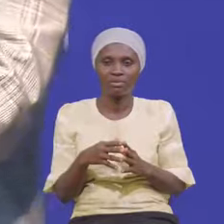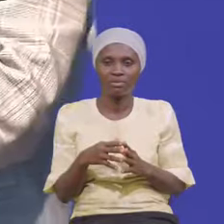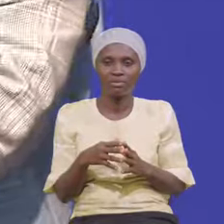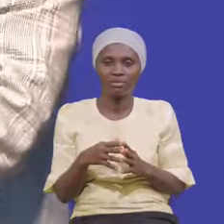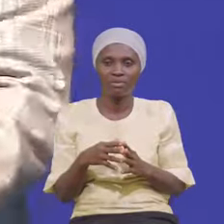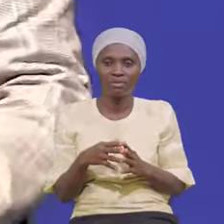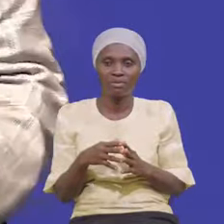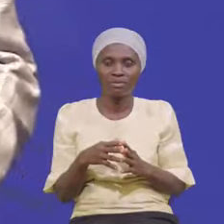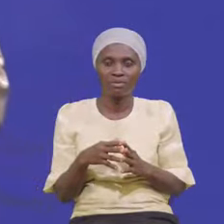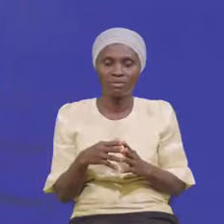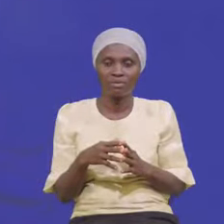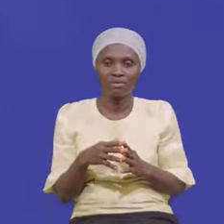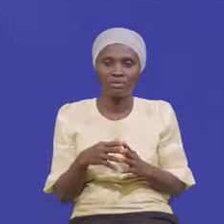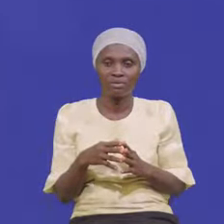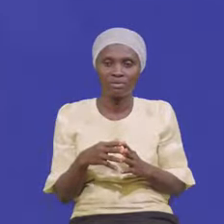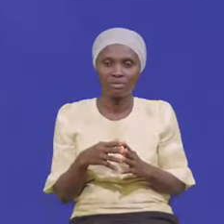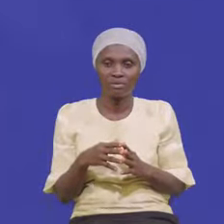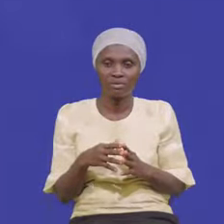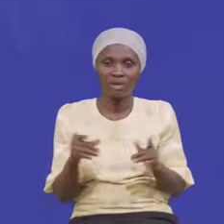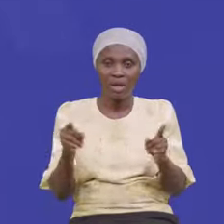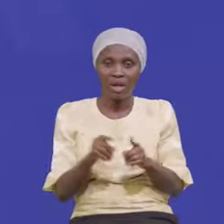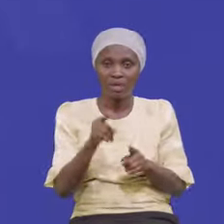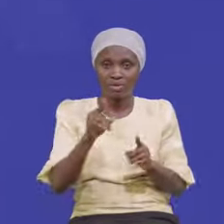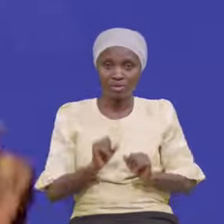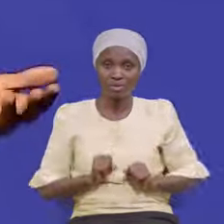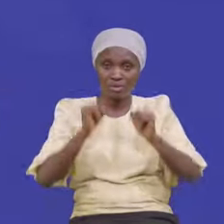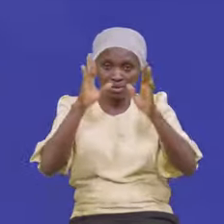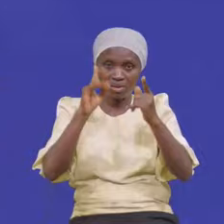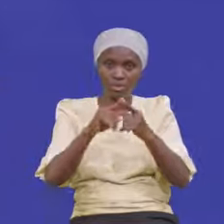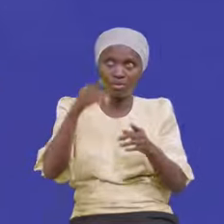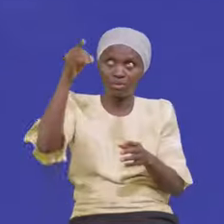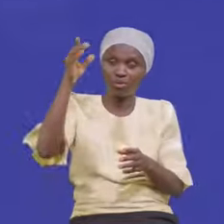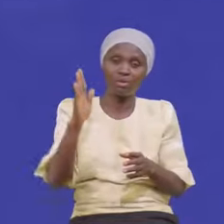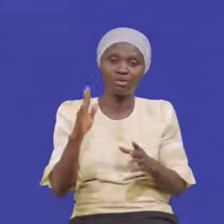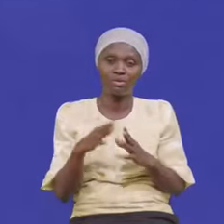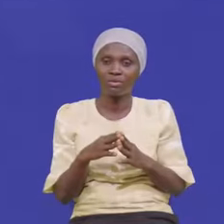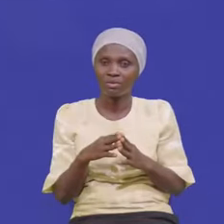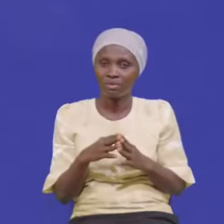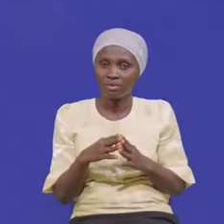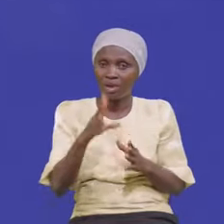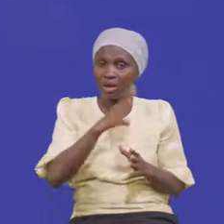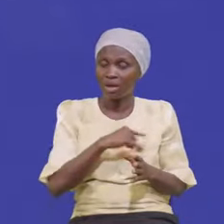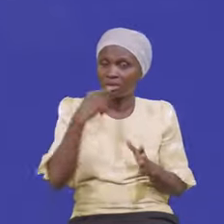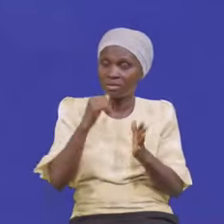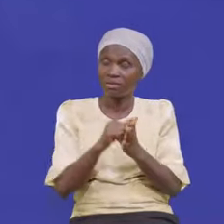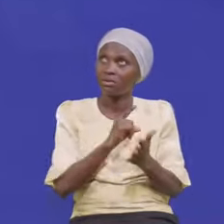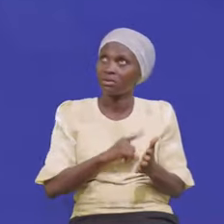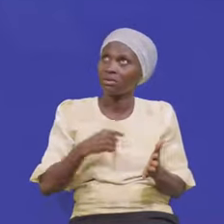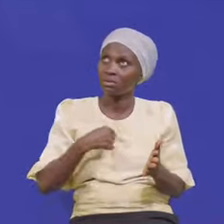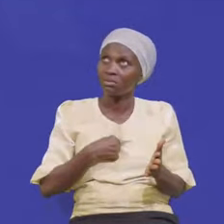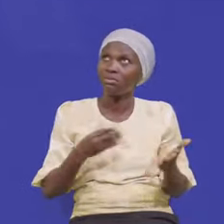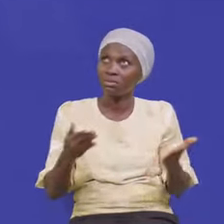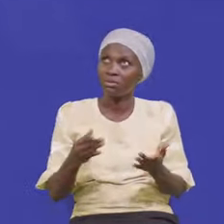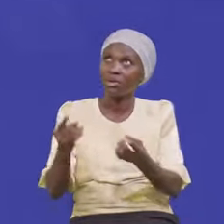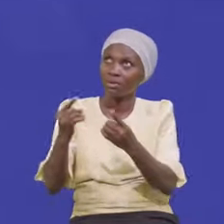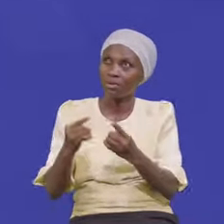లోబరచడానికి మానవాళికి కృపా సైతమైన పరిచర్య. As you surrender to God, దేవునికి లోబడుతూ ఉండగా say, Lord, here I come.